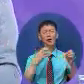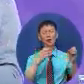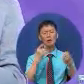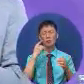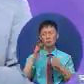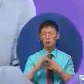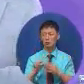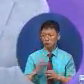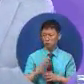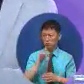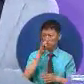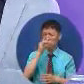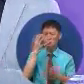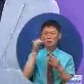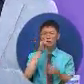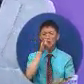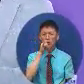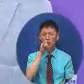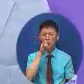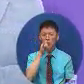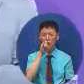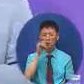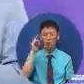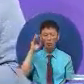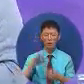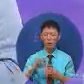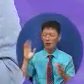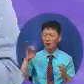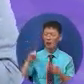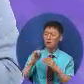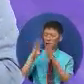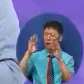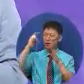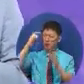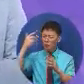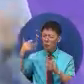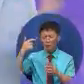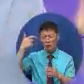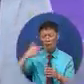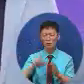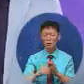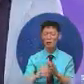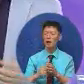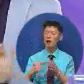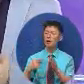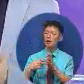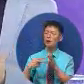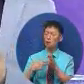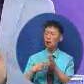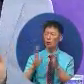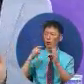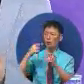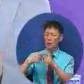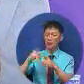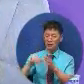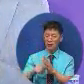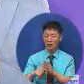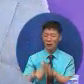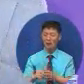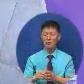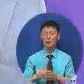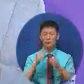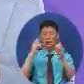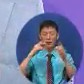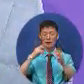보면 깜짝깜짝 놀라는 게 굉장히 많아요. 아이들에게, 대학생들에게 서양 사람들이 와서 한 학기 동안, 1년 동안 강의를 하다가 보면,